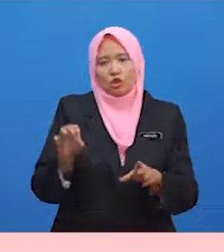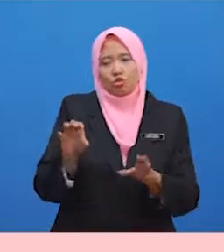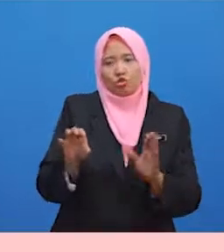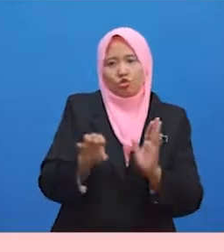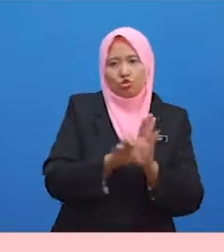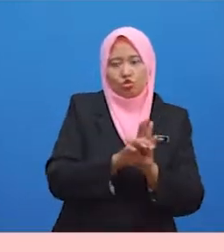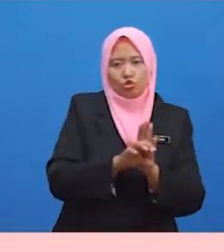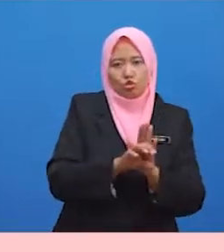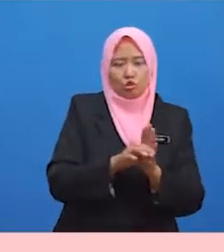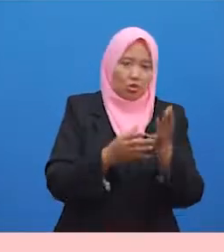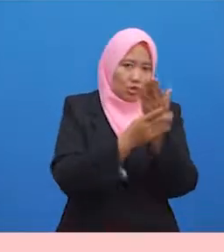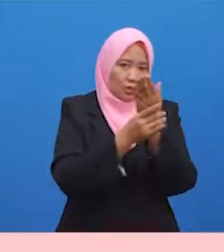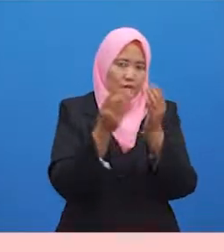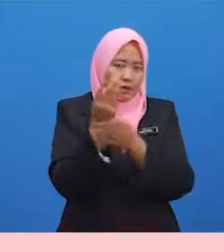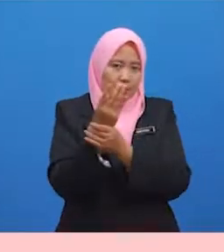atau kepala.